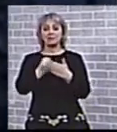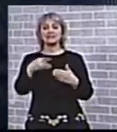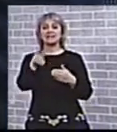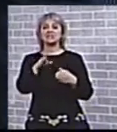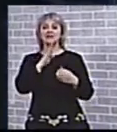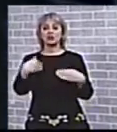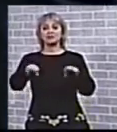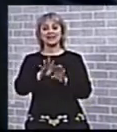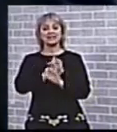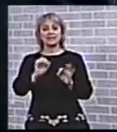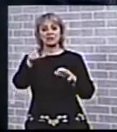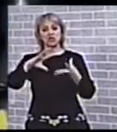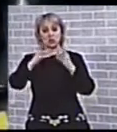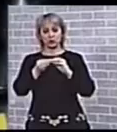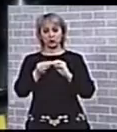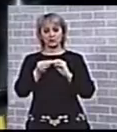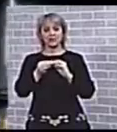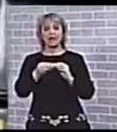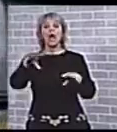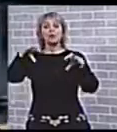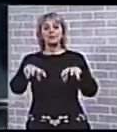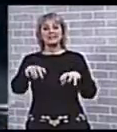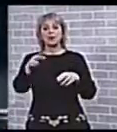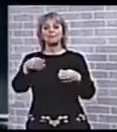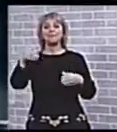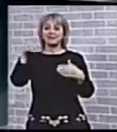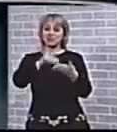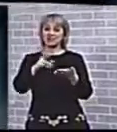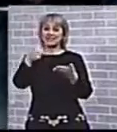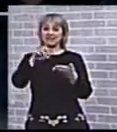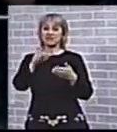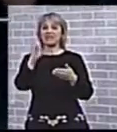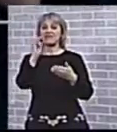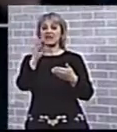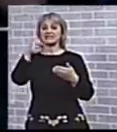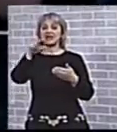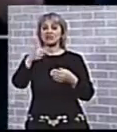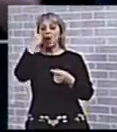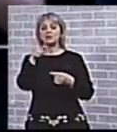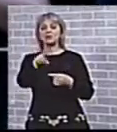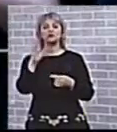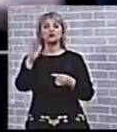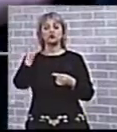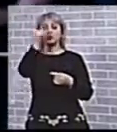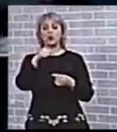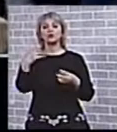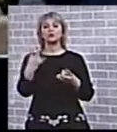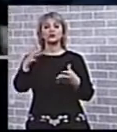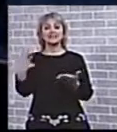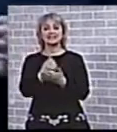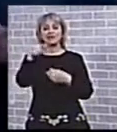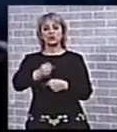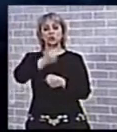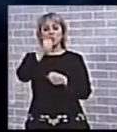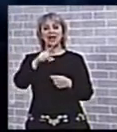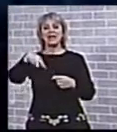девочкам таких замечательных результатов. А председатель попечительского совета Иван Савиди объявил, что на будущий год нужно завоевать